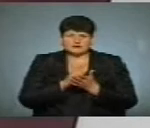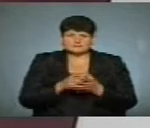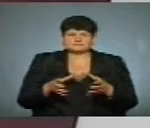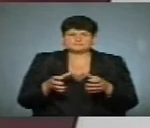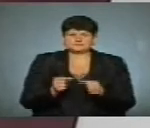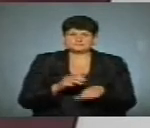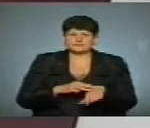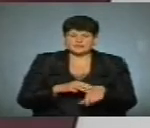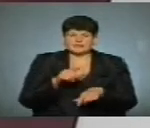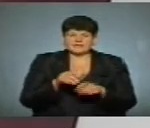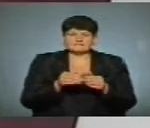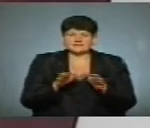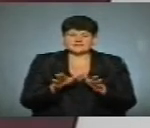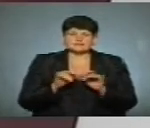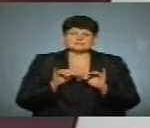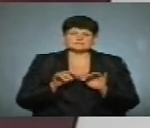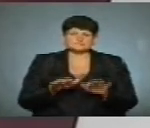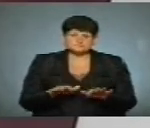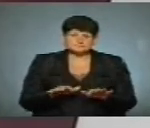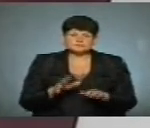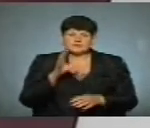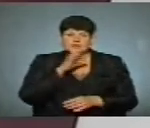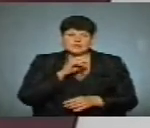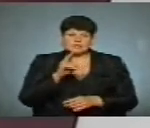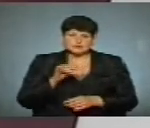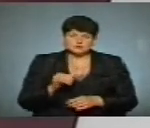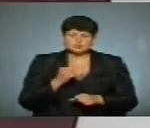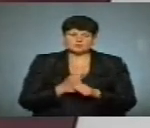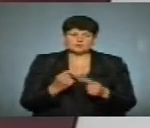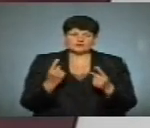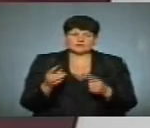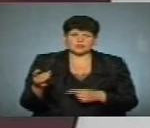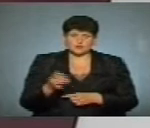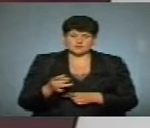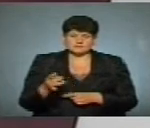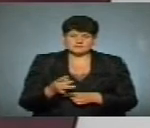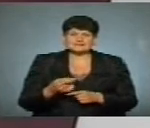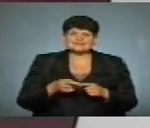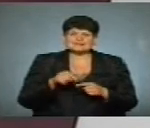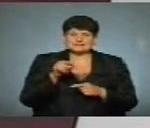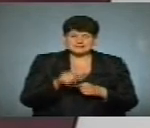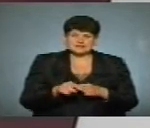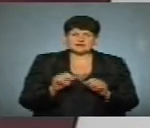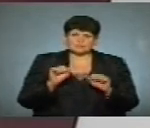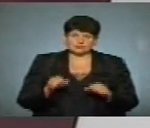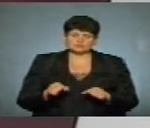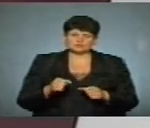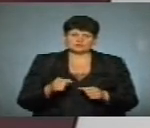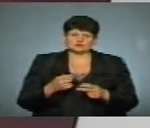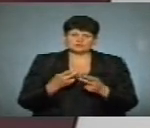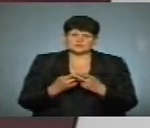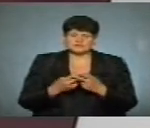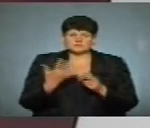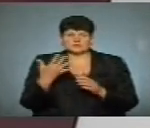поліцейські. На неї відкрили кримінальне провадження за крадіжку, вчинену у великих розмірах. За це її можуть ув'язнити від 5